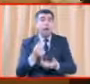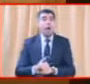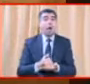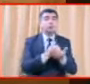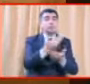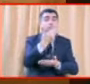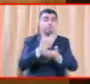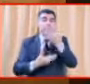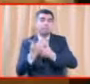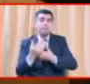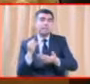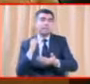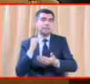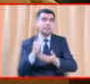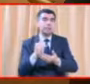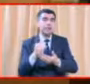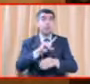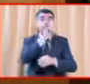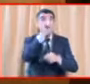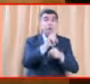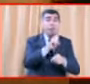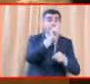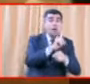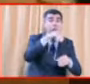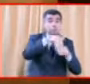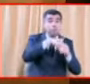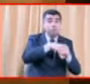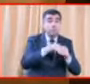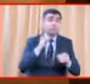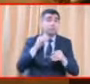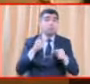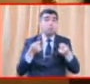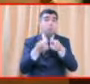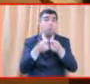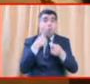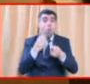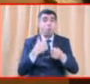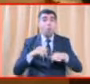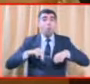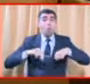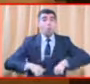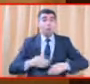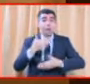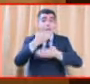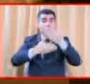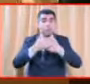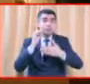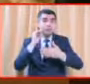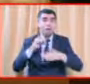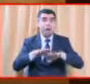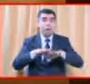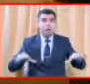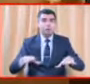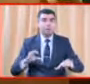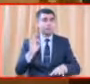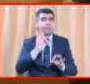يعني المرافق العمومية ومع الجماعات، لأن ما يمكن لها شيء تعطي الأرض، الأرض لا تملكها الوزارة. فاللي تنعملوا